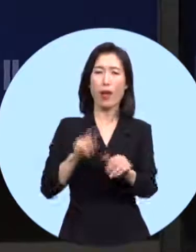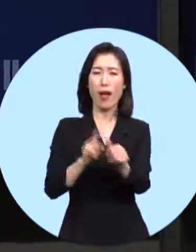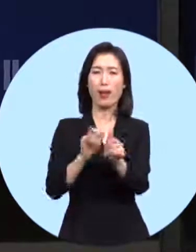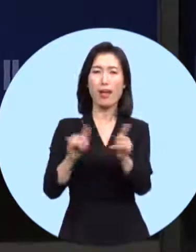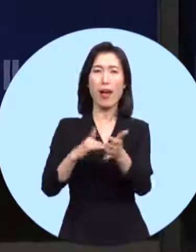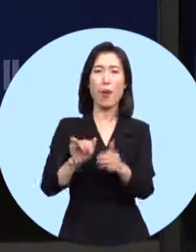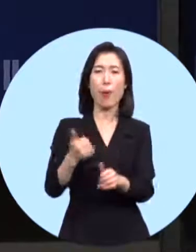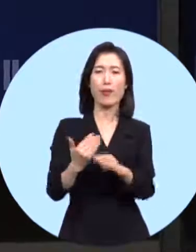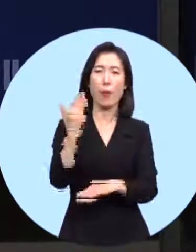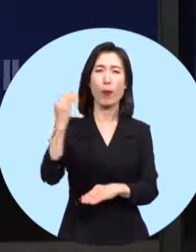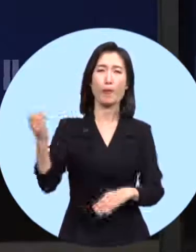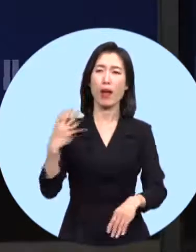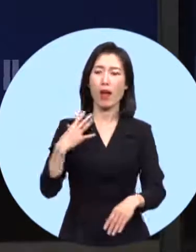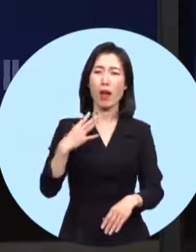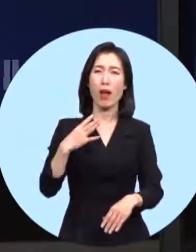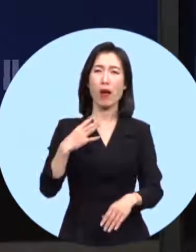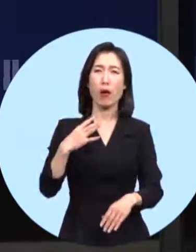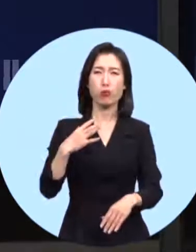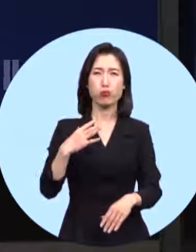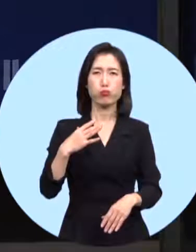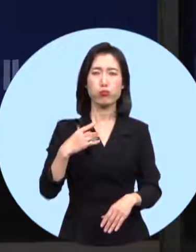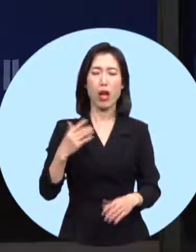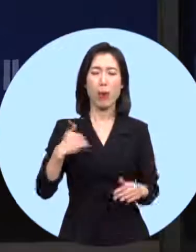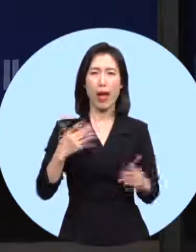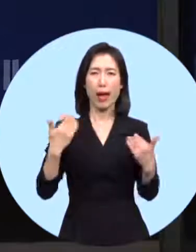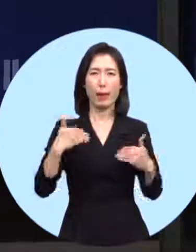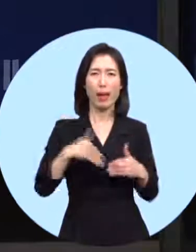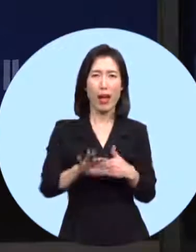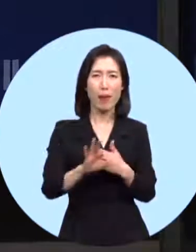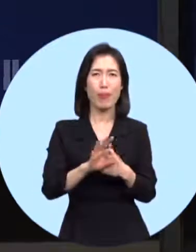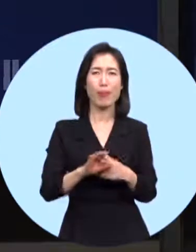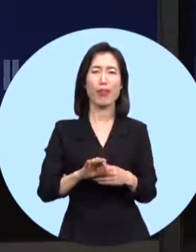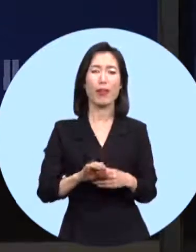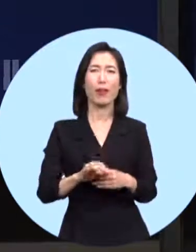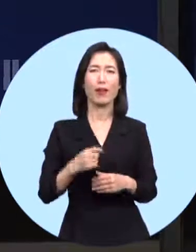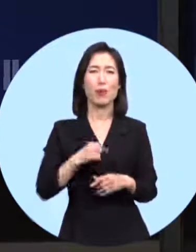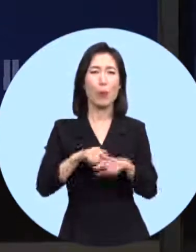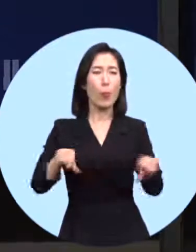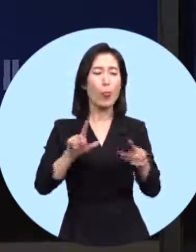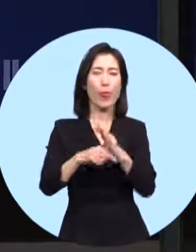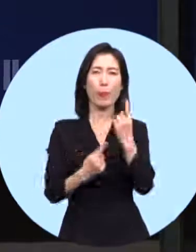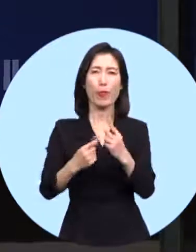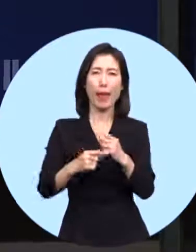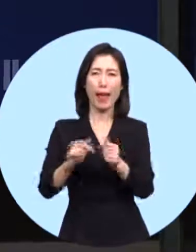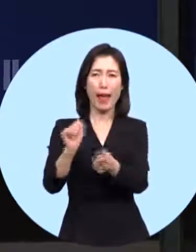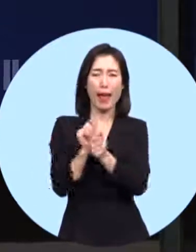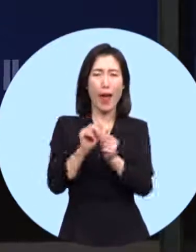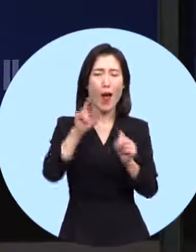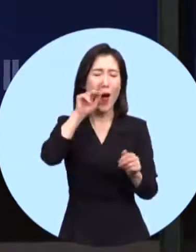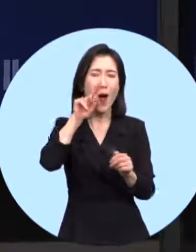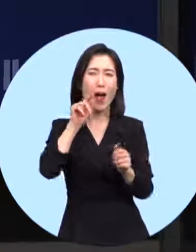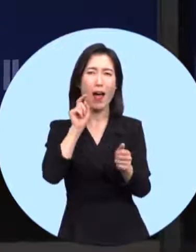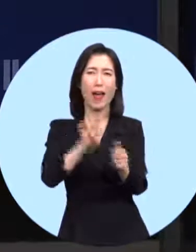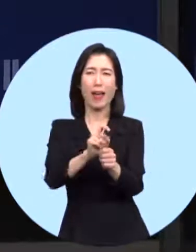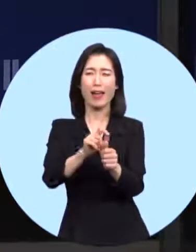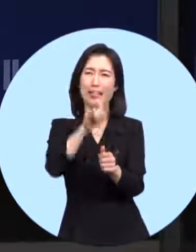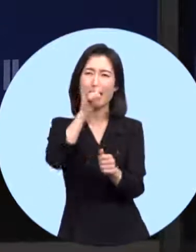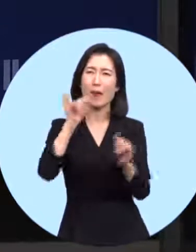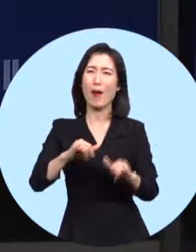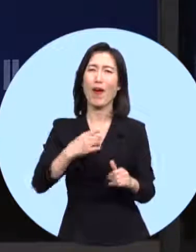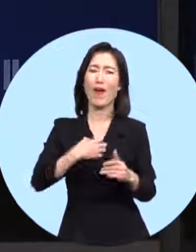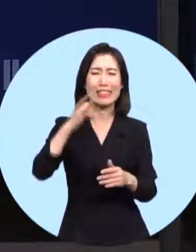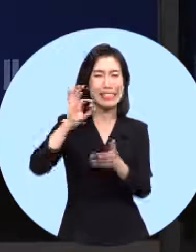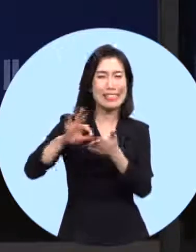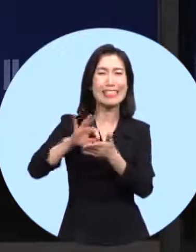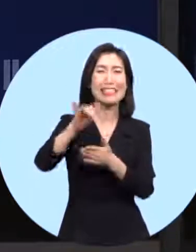그래서 제가 학교 가서도 이 굉장히 평소보다 이제 긴장을 하게 되더라고요. 근데 이제 힘들지만